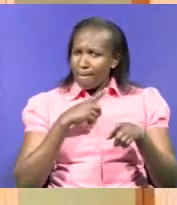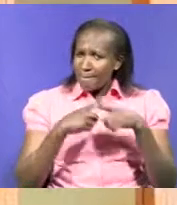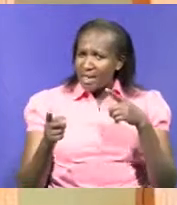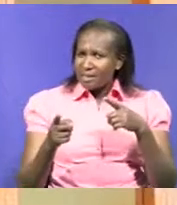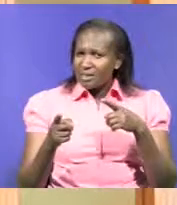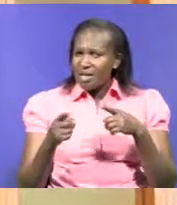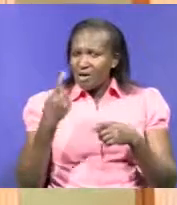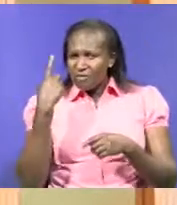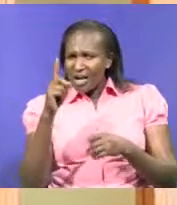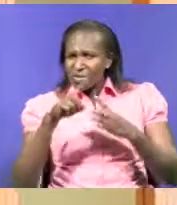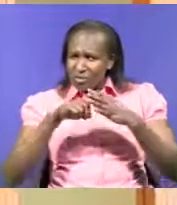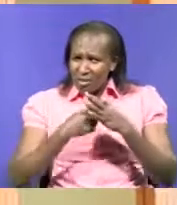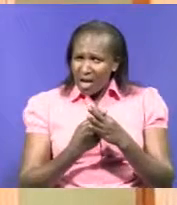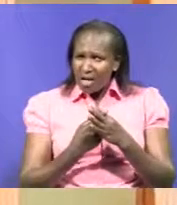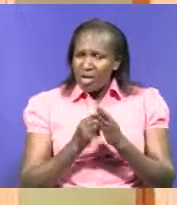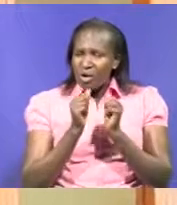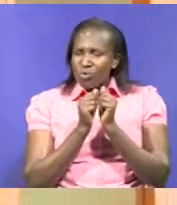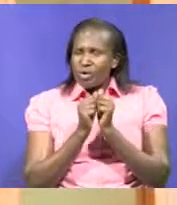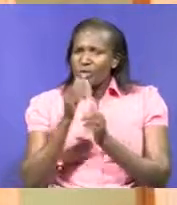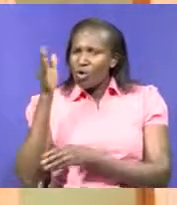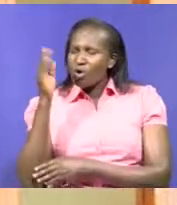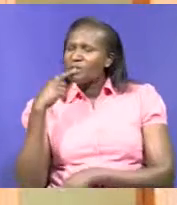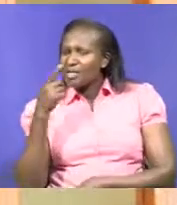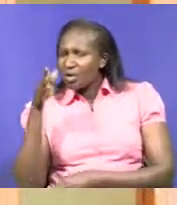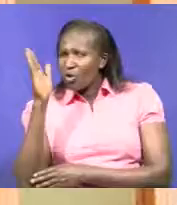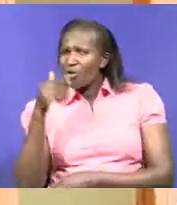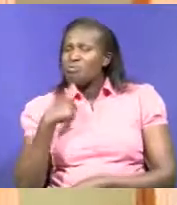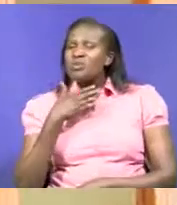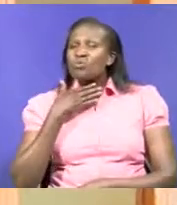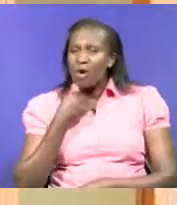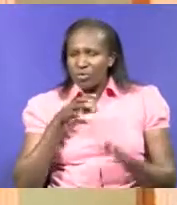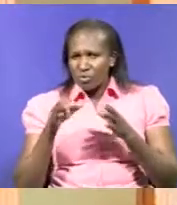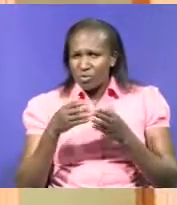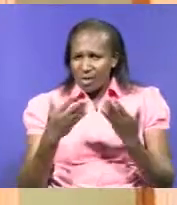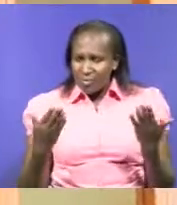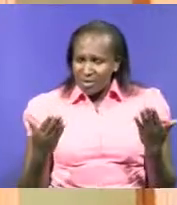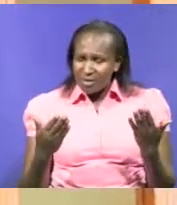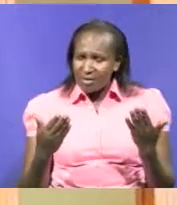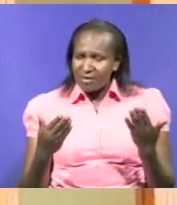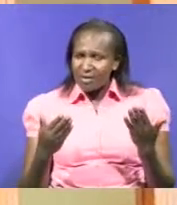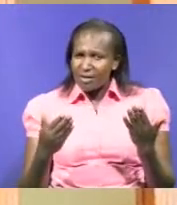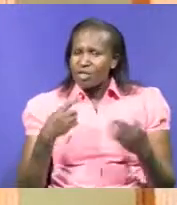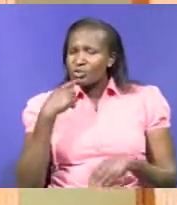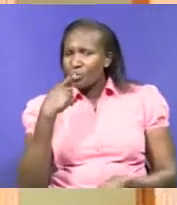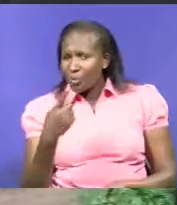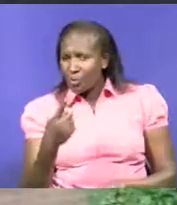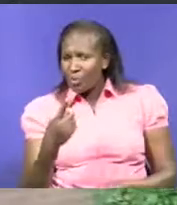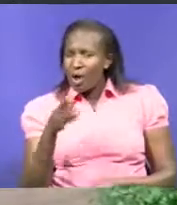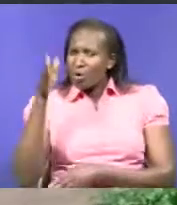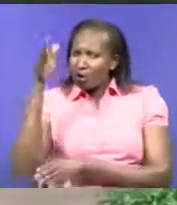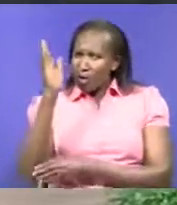ni kuanzia ambia Mungu, ninataka kufanya kitu fulani, nisimamishie. Kwa hivyo,